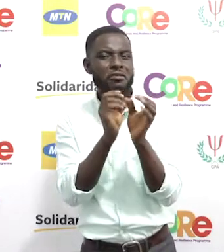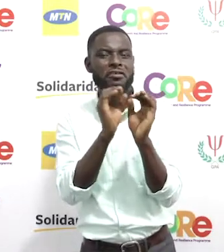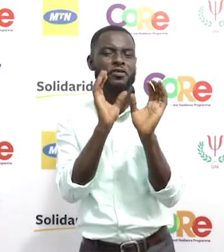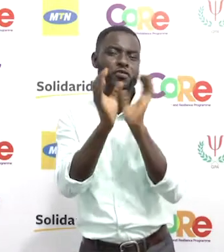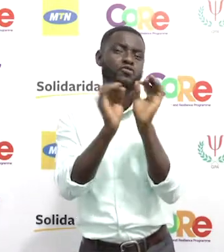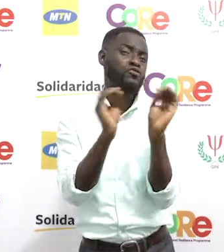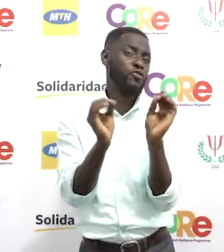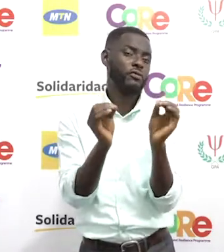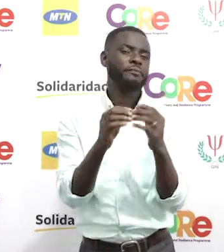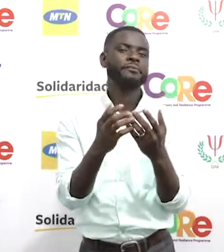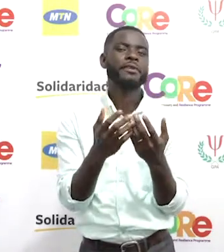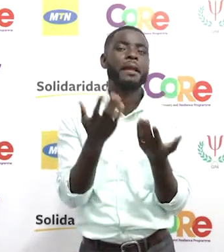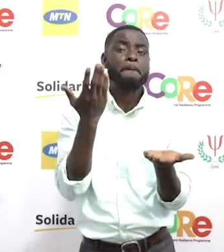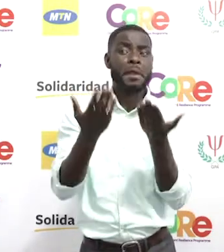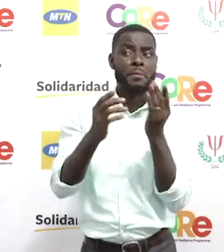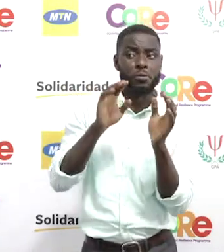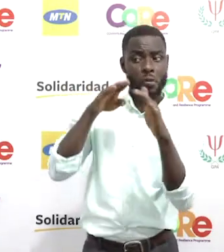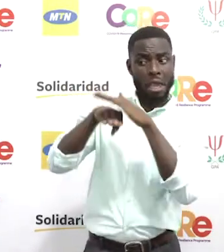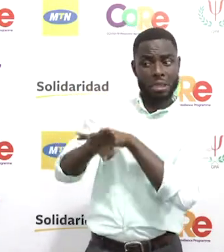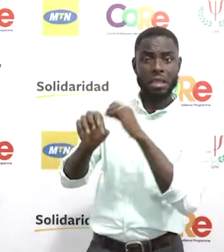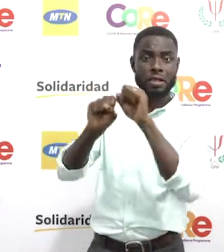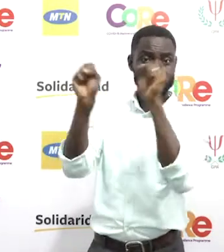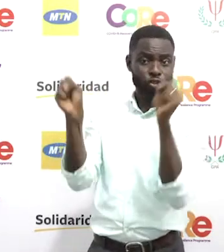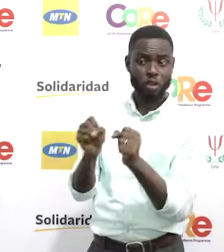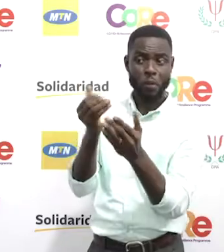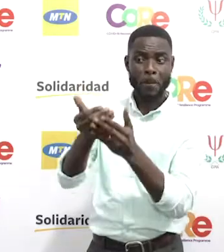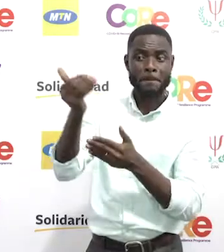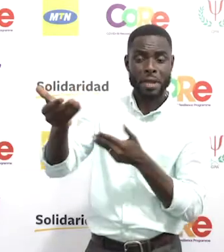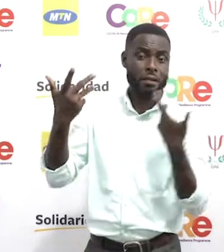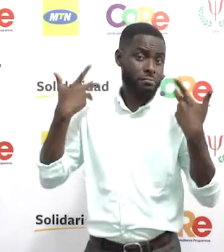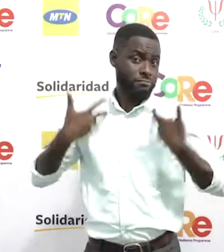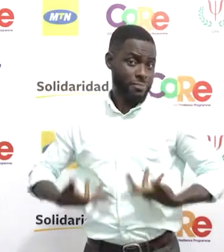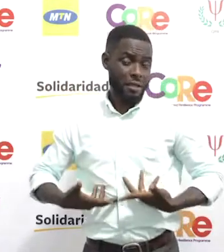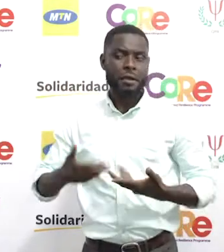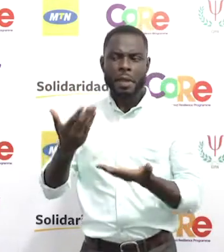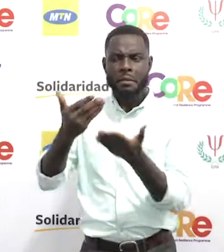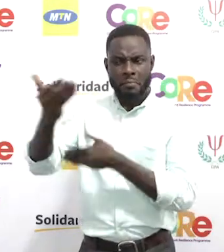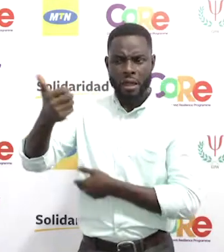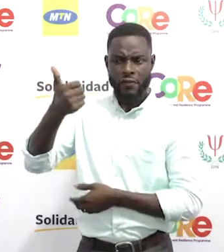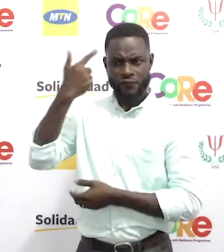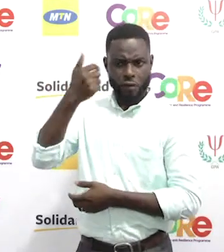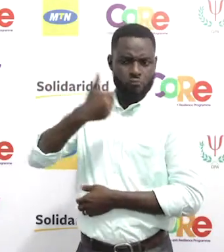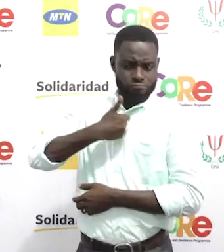e koni, ahon atadeye, ako ya ya atade ohon he.